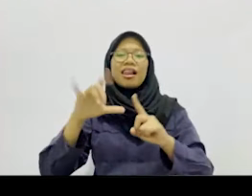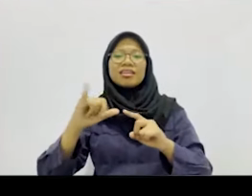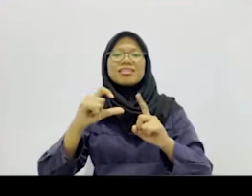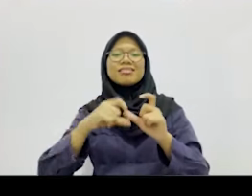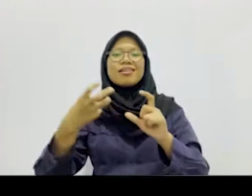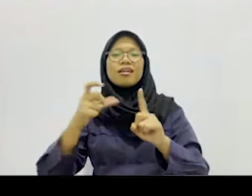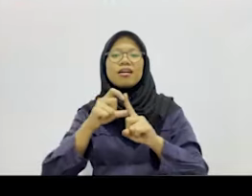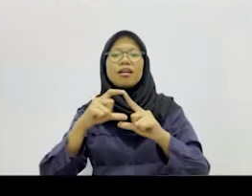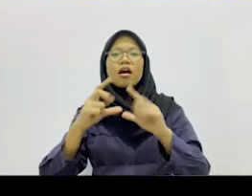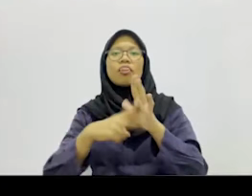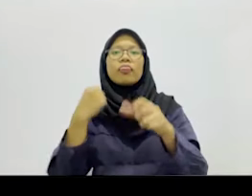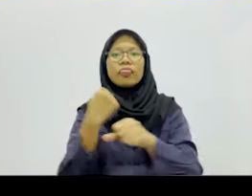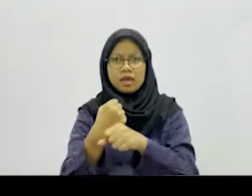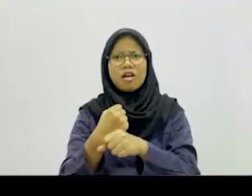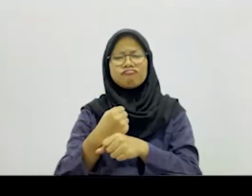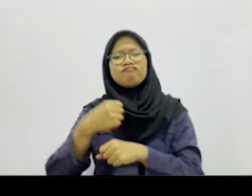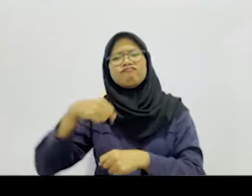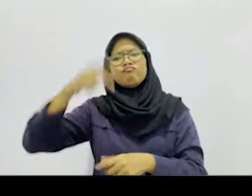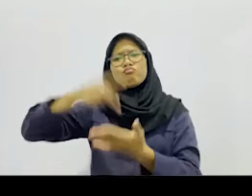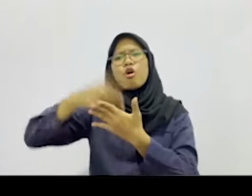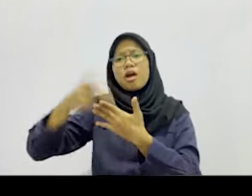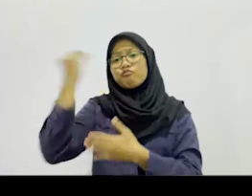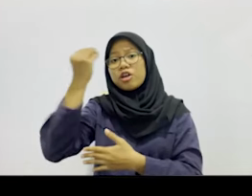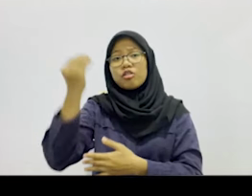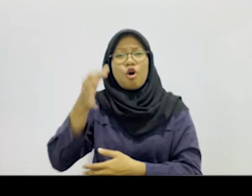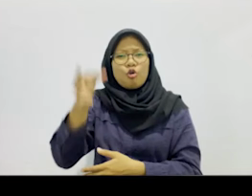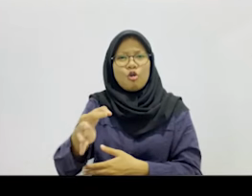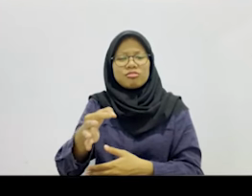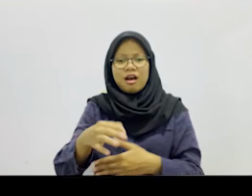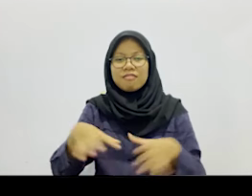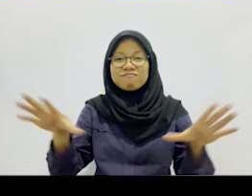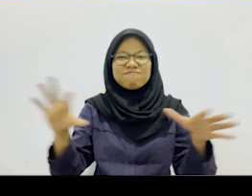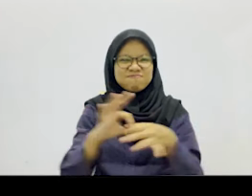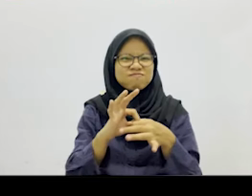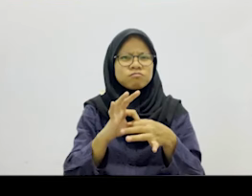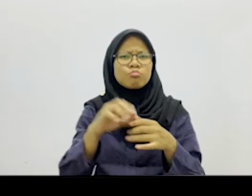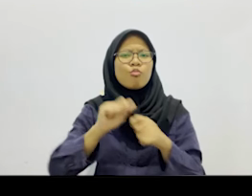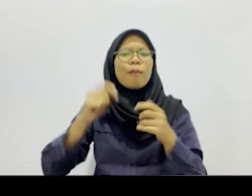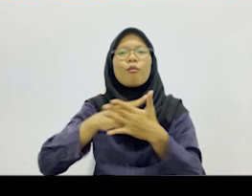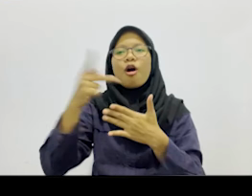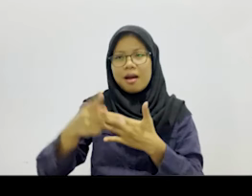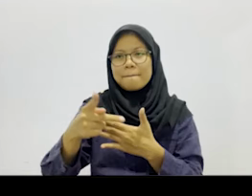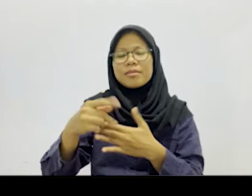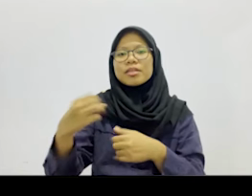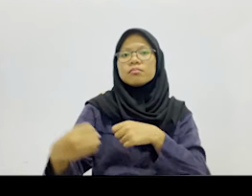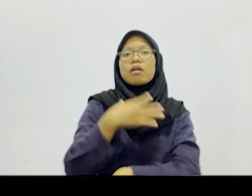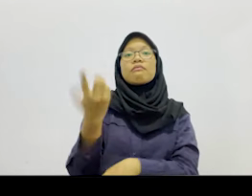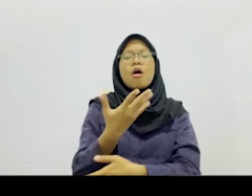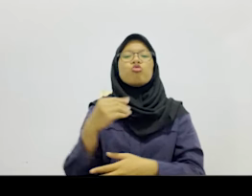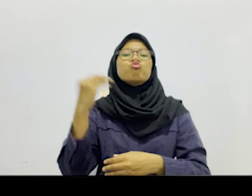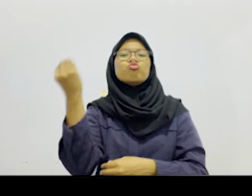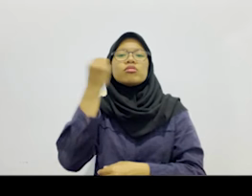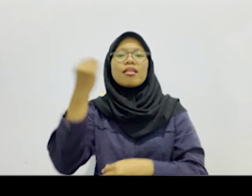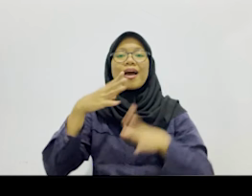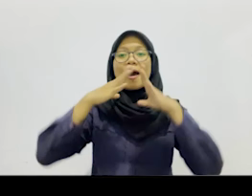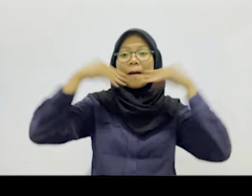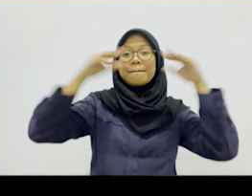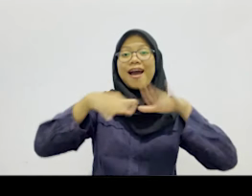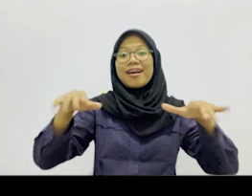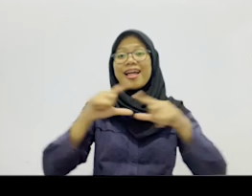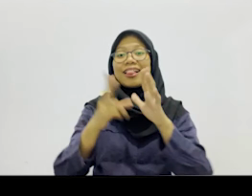Pemda Deli Serdang dengan program wisata kota berinisiasi membuat program city tour yang terinspirasi dari wisata ramah anak di